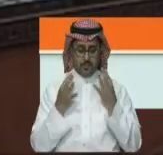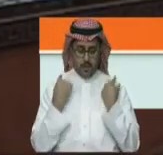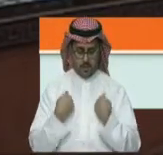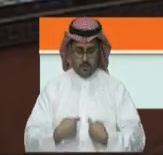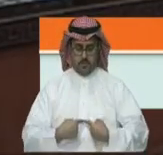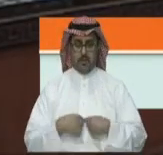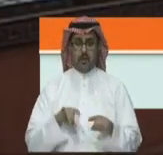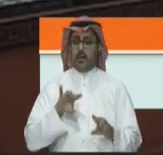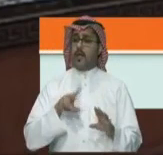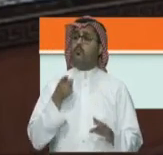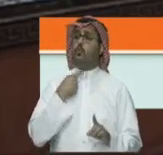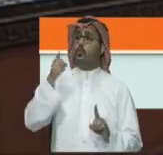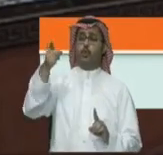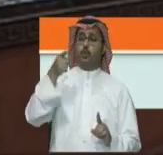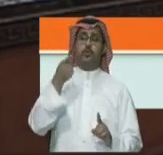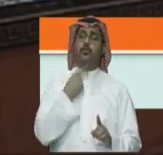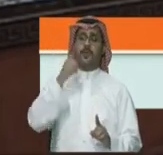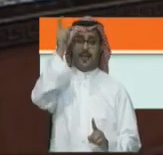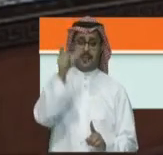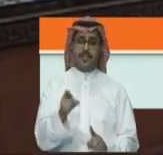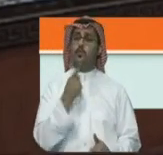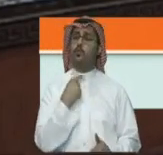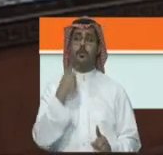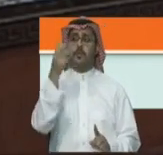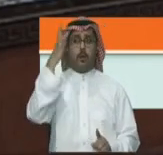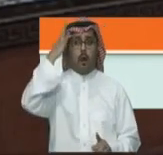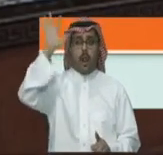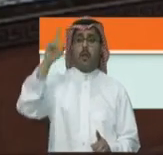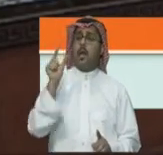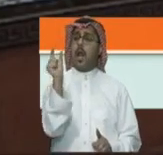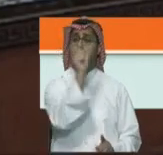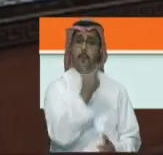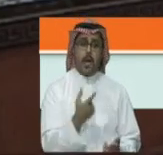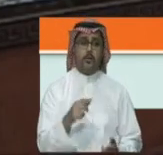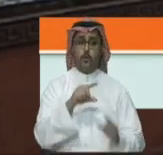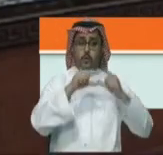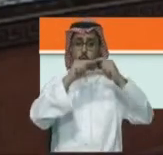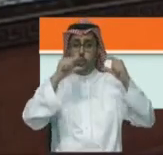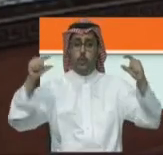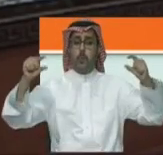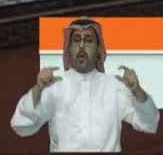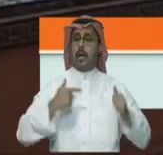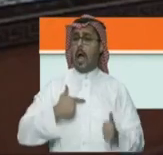بالطريقة اللي تناسب شخصية العميل. العميل بيختار كلمات أو جمل أو أسماء